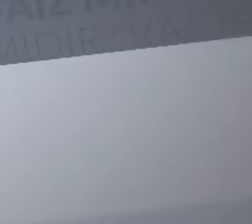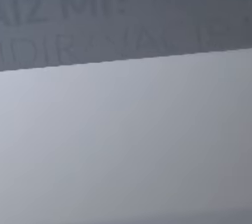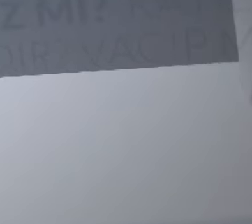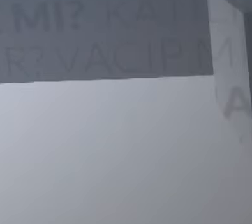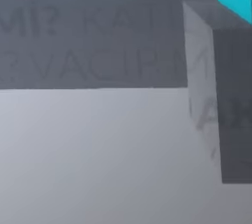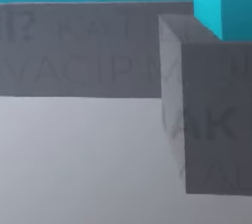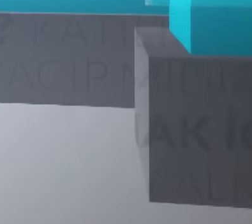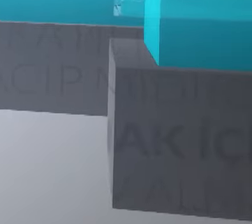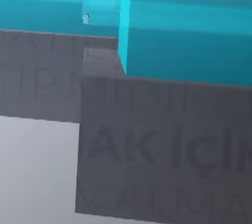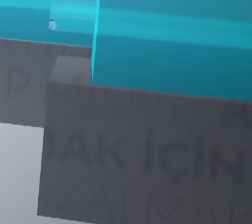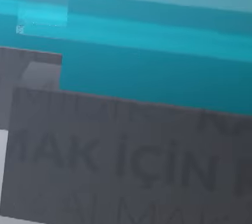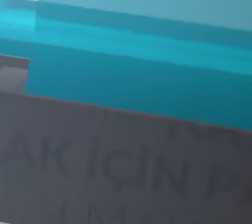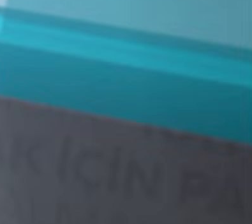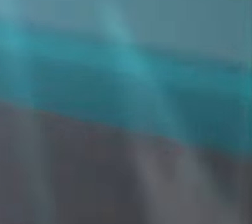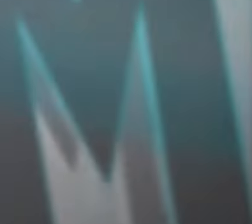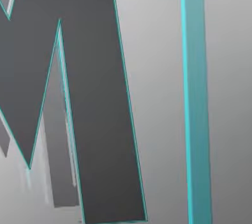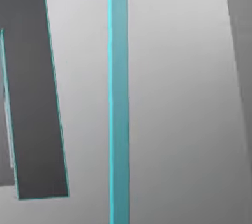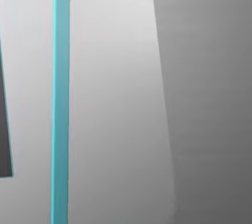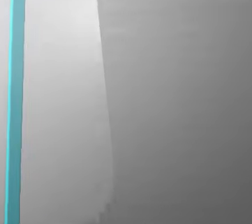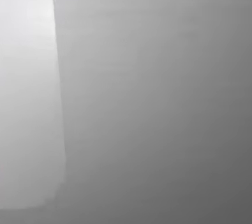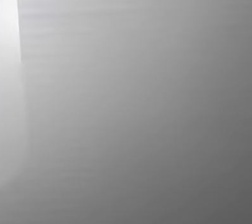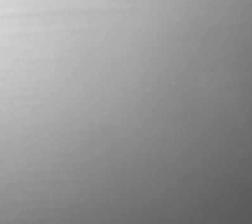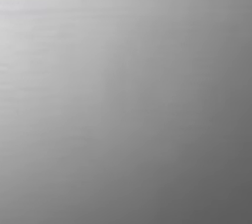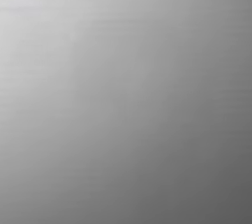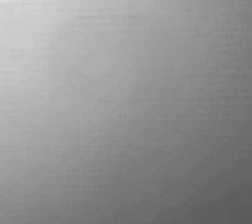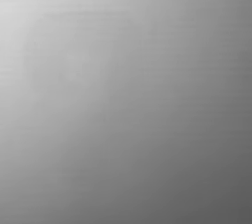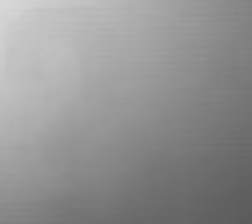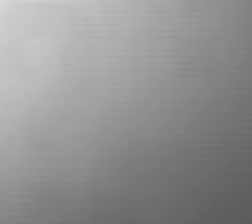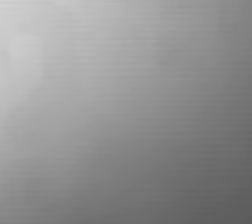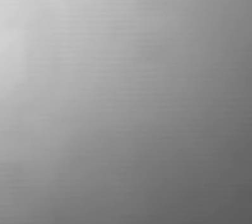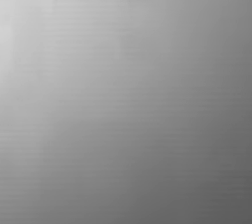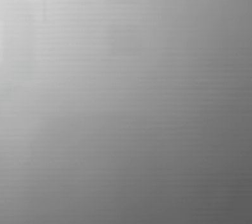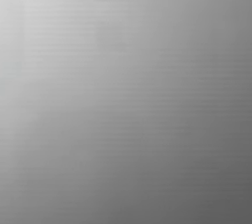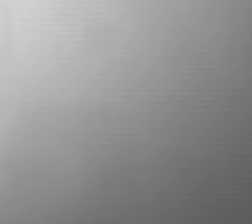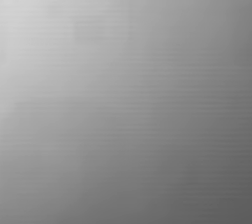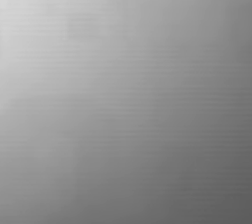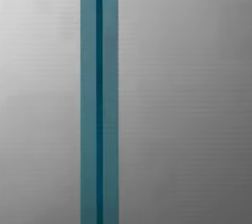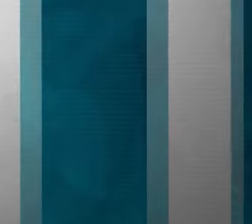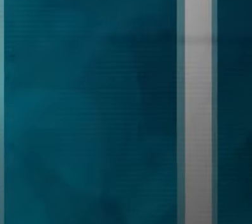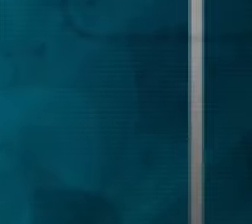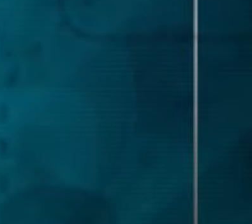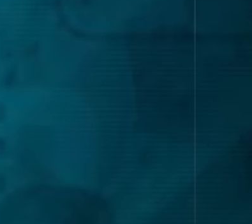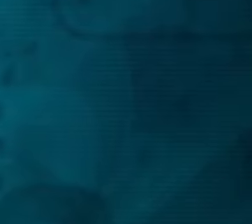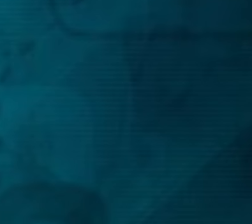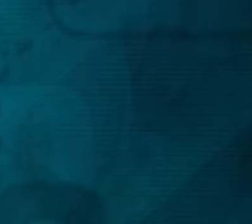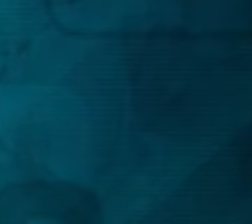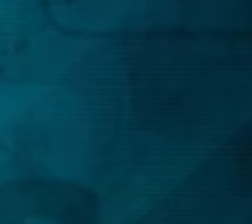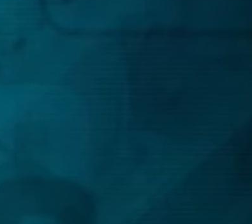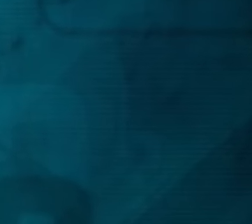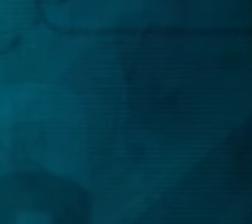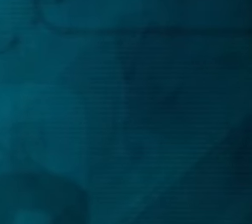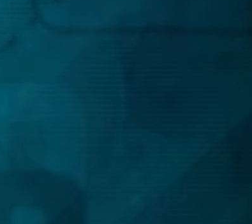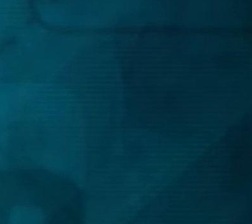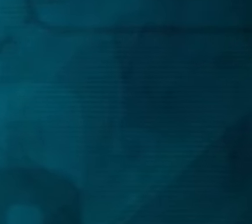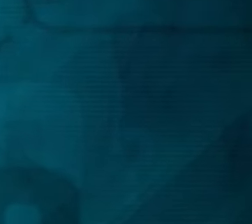kişilere Şafii mezhebine göre evde hik girebiliyor muyum nedir efendim öğrenmek